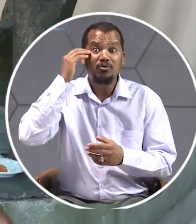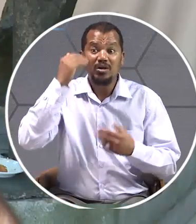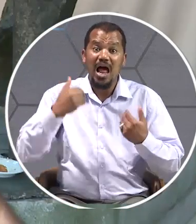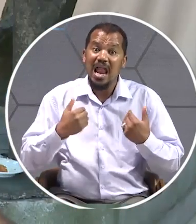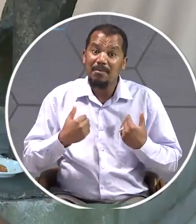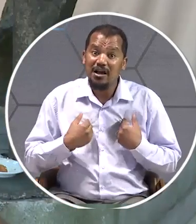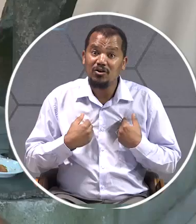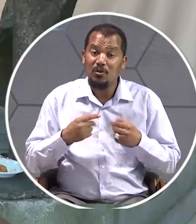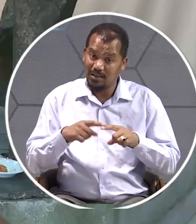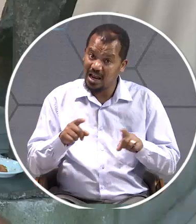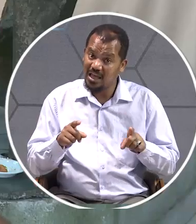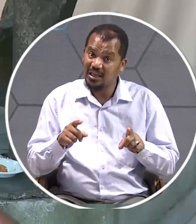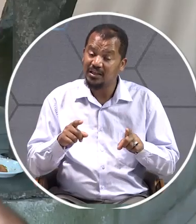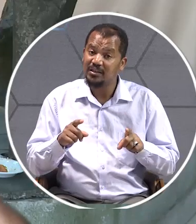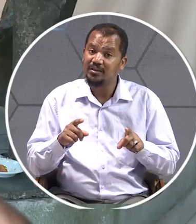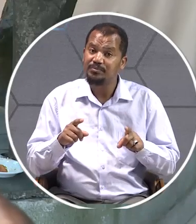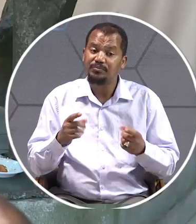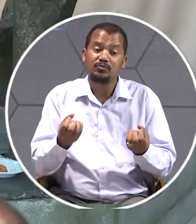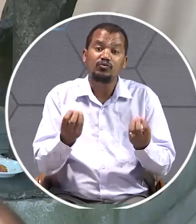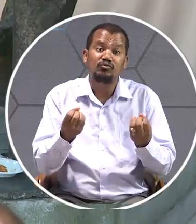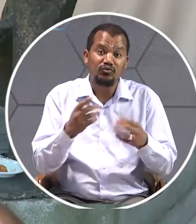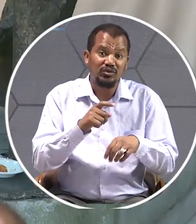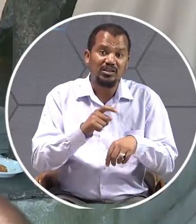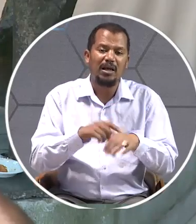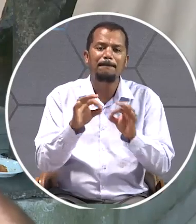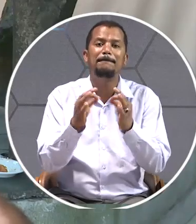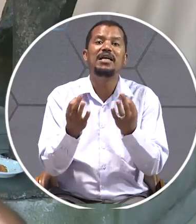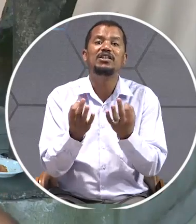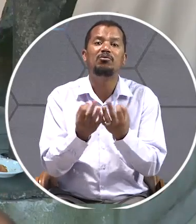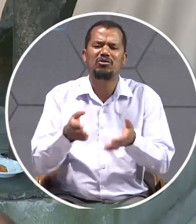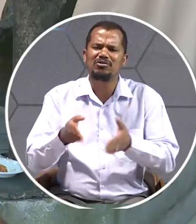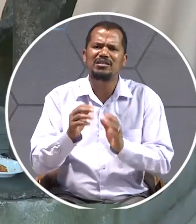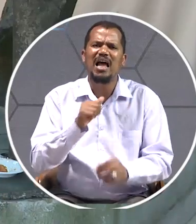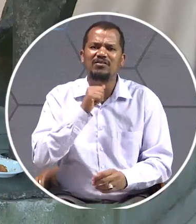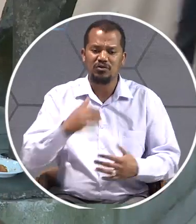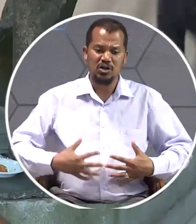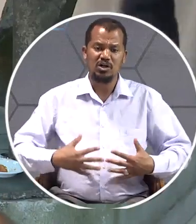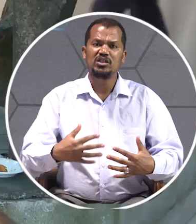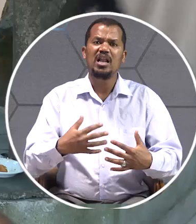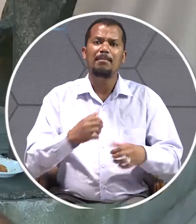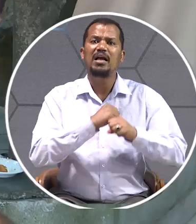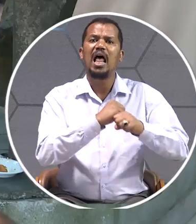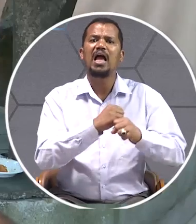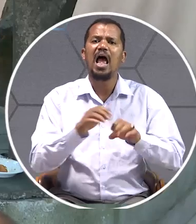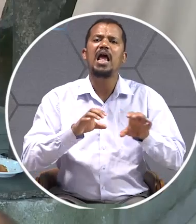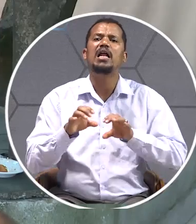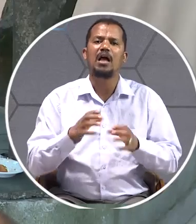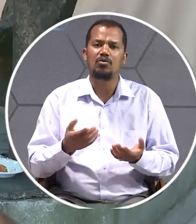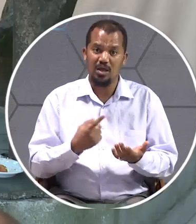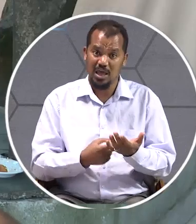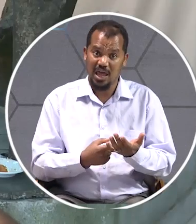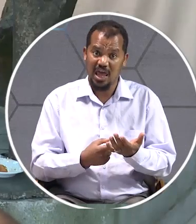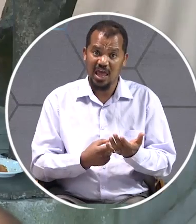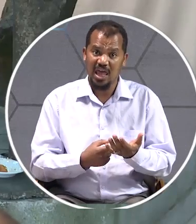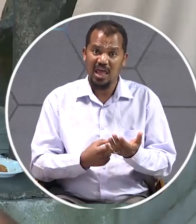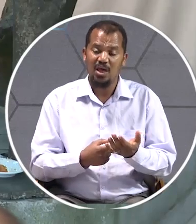የአእምሮ እድገት ውስንነት ያለባቸው በተለይ ብዙ ጊዜ አሁን ቤተሰቦቻቸው ሳያስፈቅዱ የእርግዝና መከላከያ ያደርጉላቸዋል። ይሄ